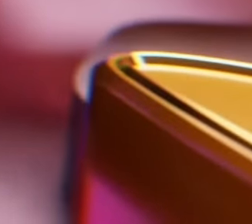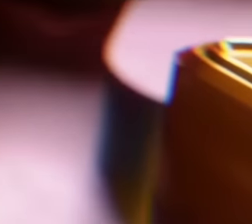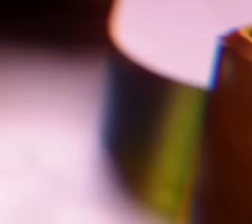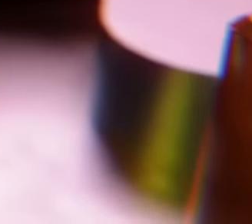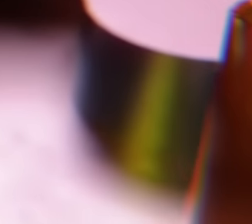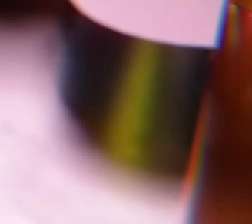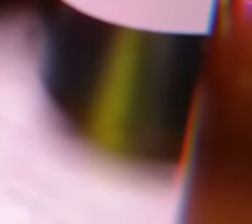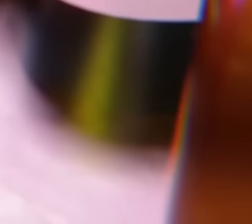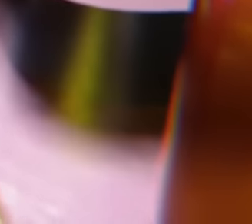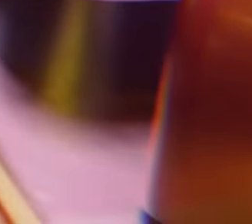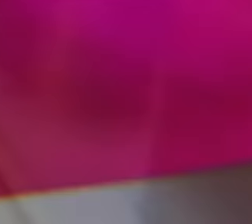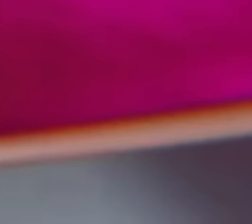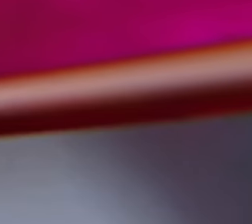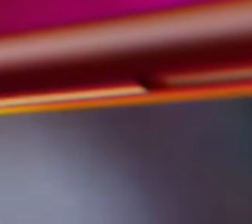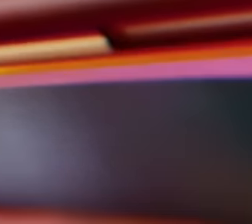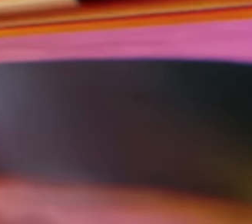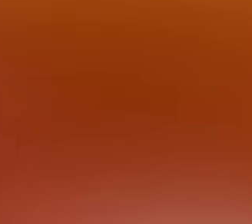rabbal